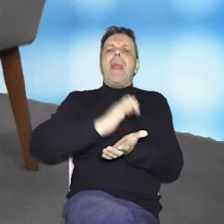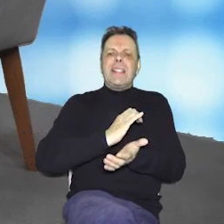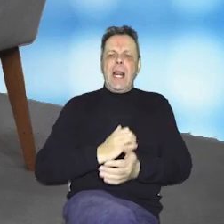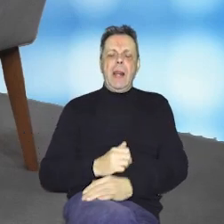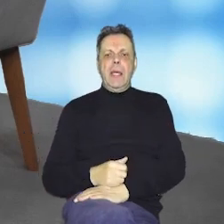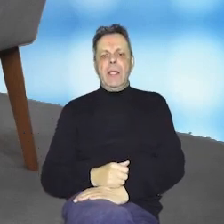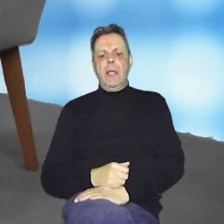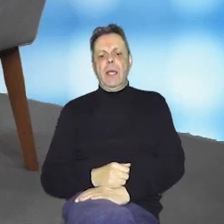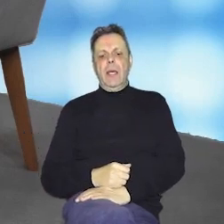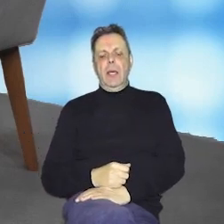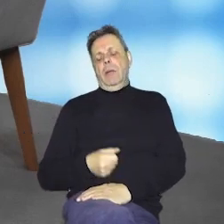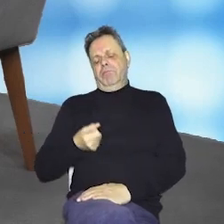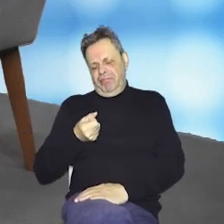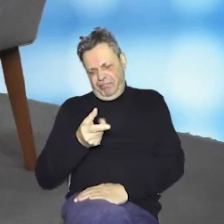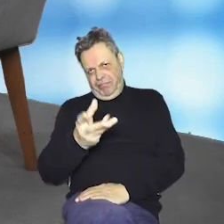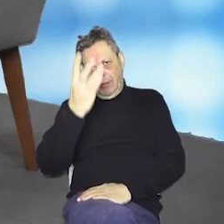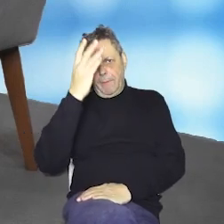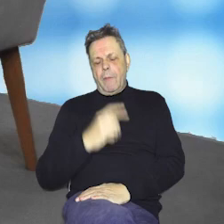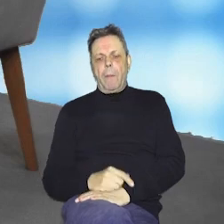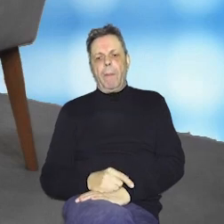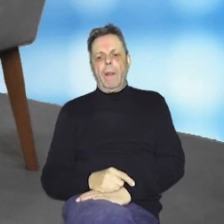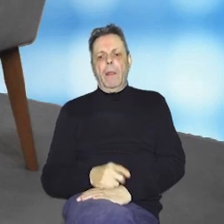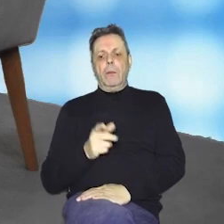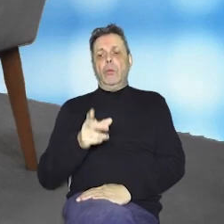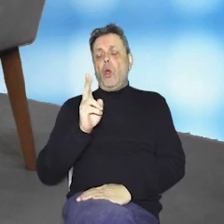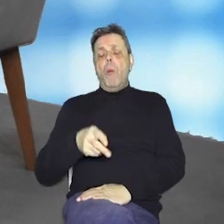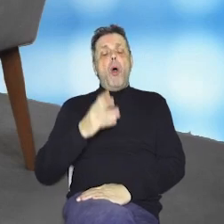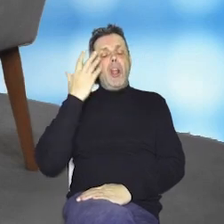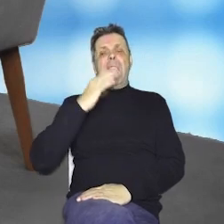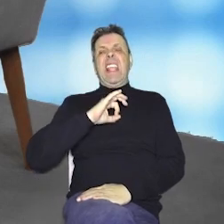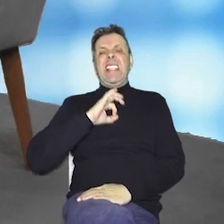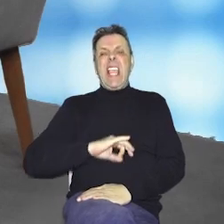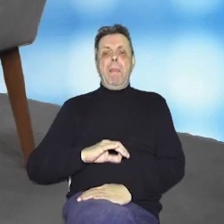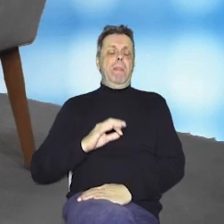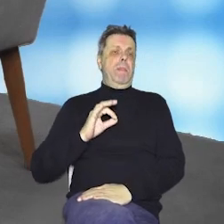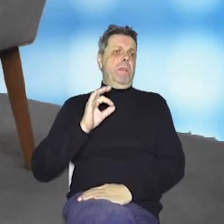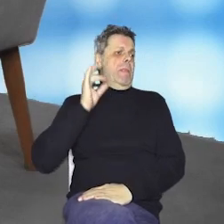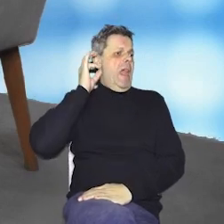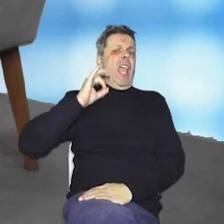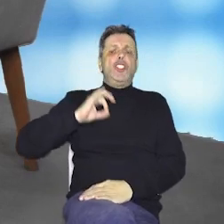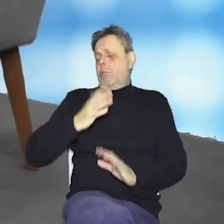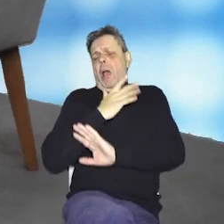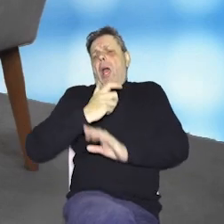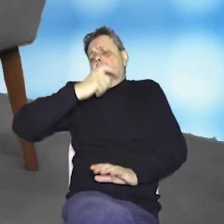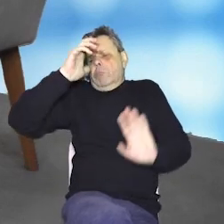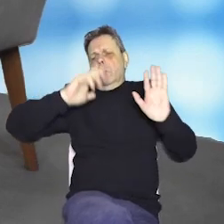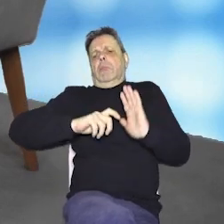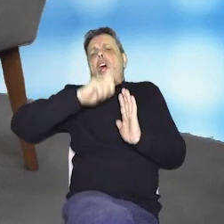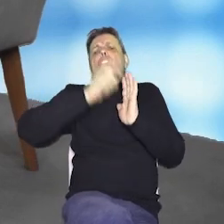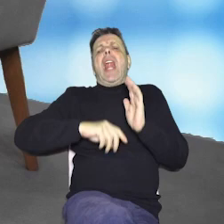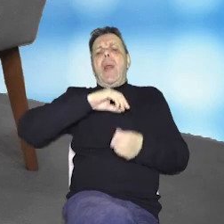nasilan i tako dalje. Jer to može biti sin, apsolutno, kćer, članovi, znači, obitelji, dio, da, moga